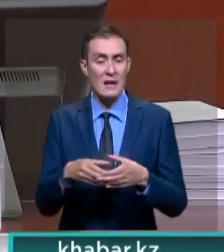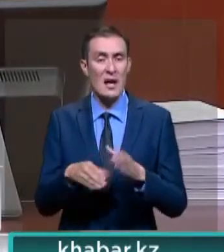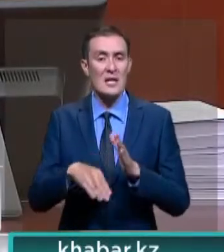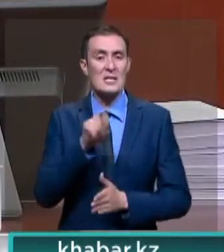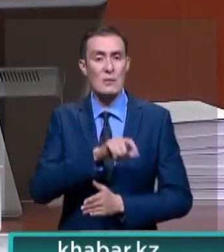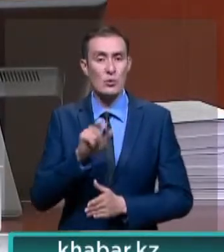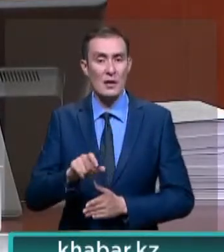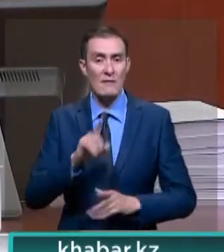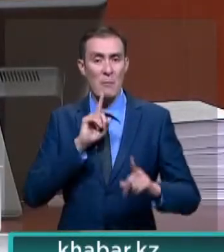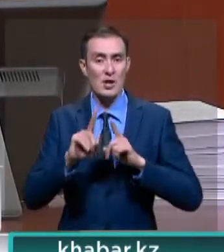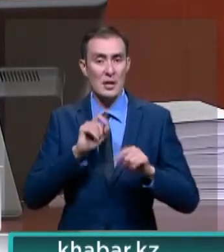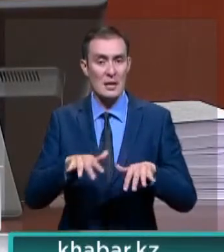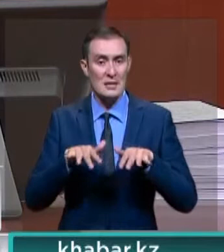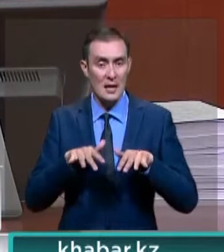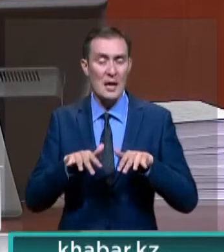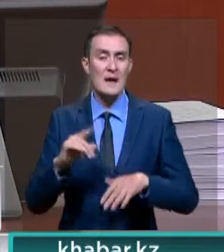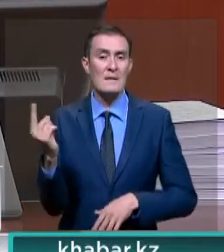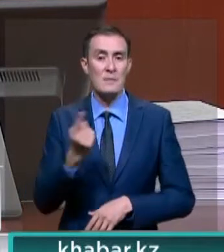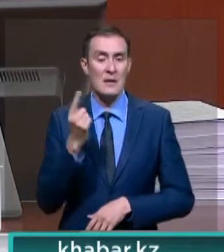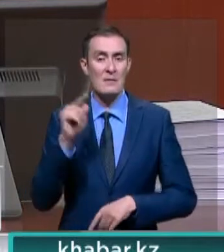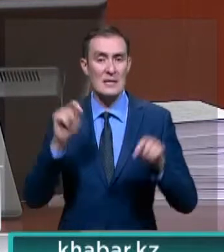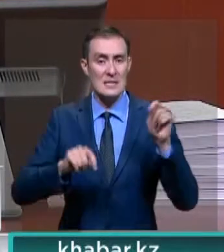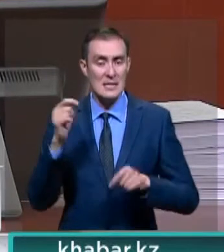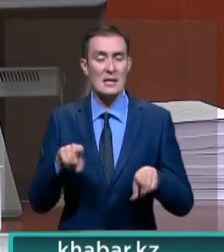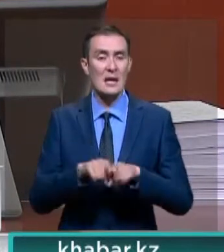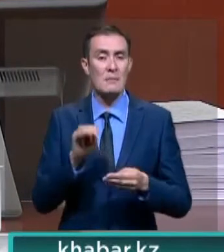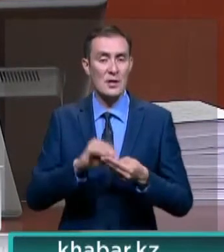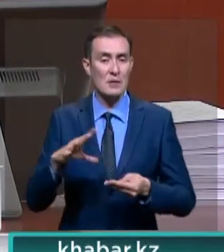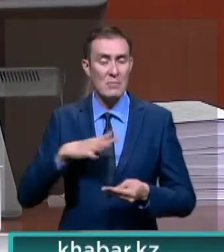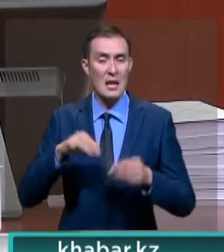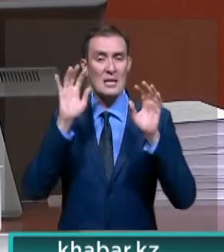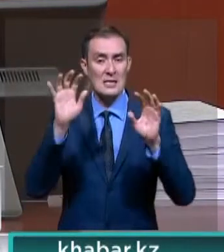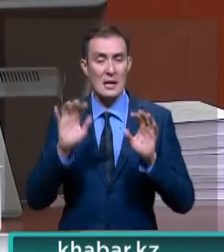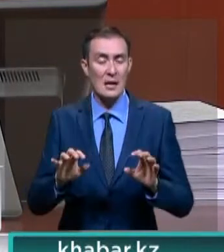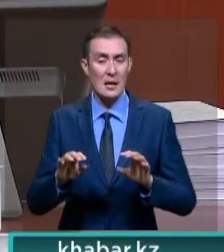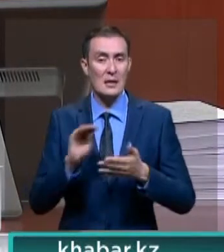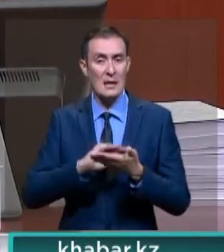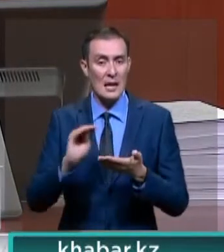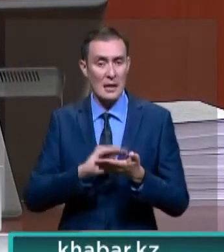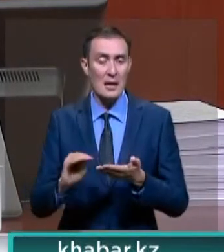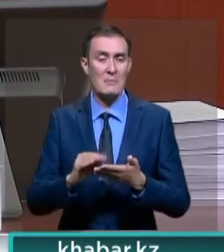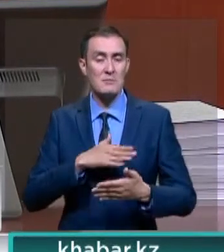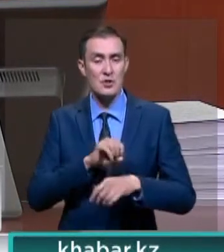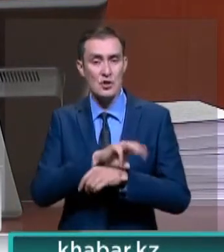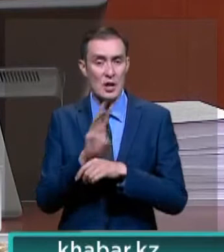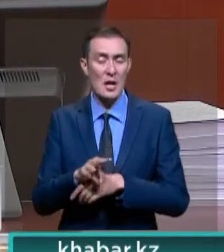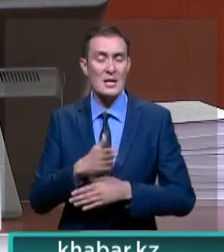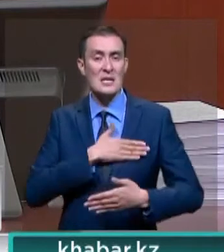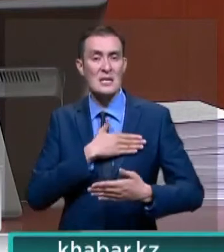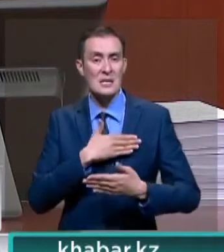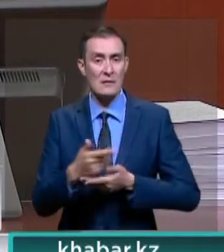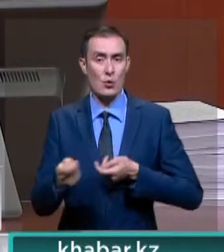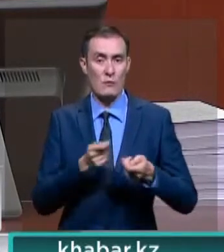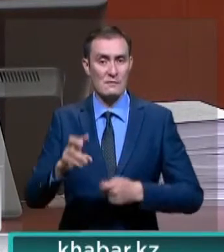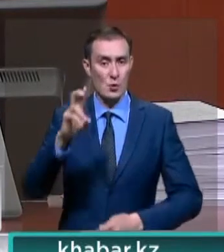депутатов Мажилиса в первой сессии, как и прежде, стало законодательное обеспечение инициатив руководства страны.